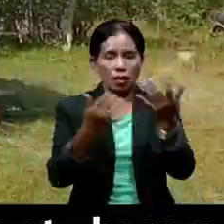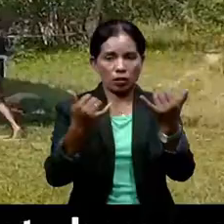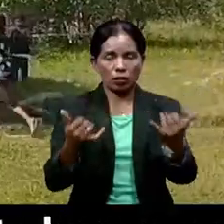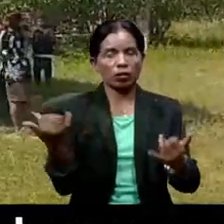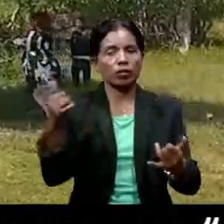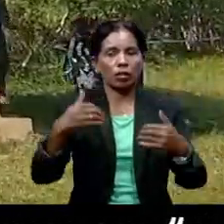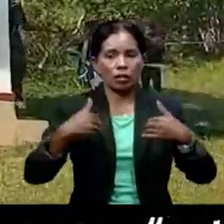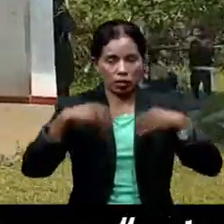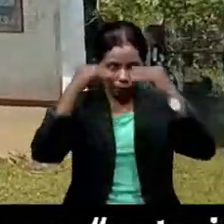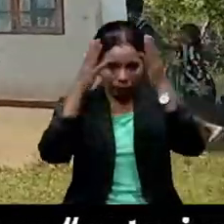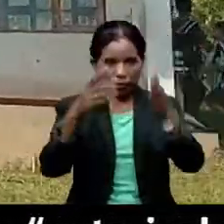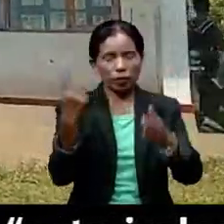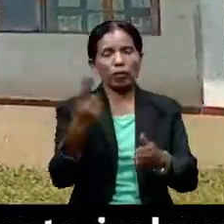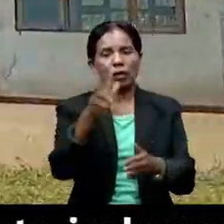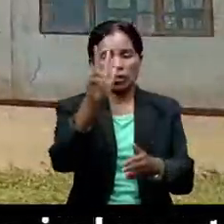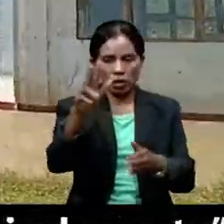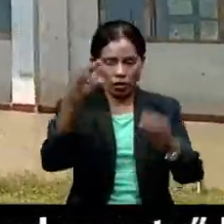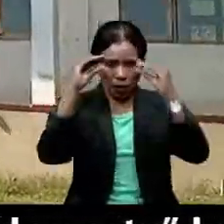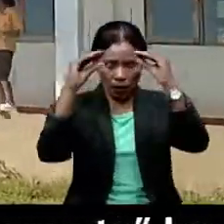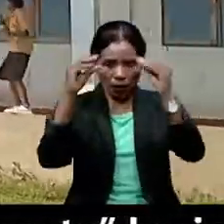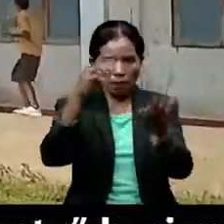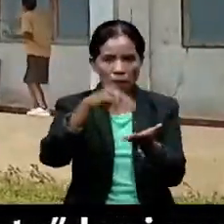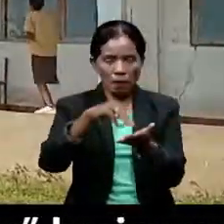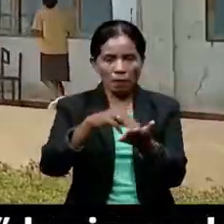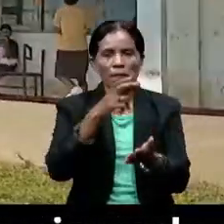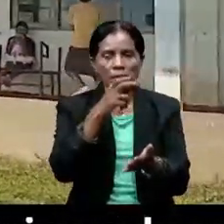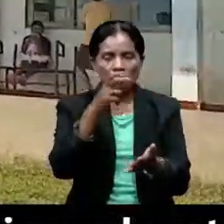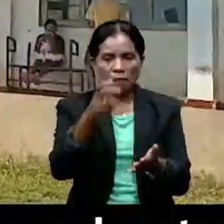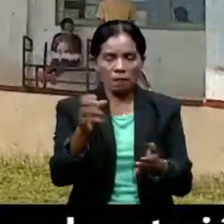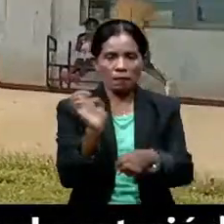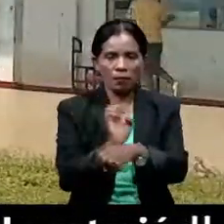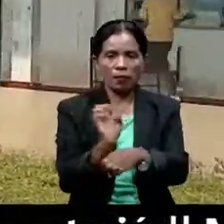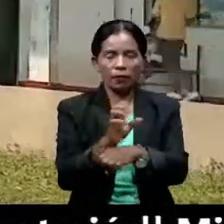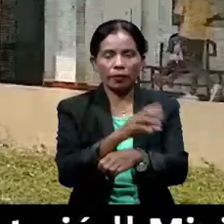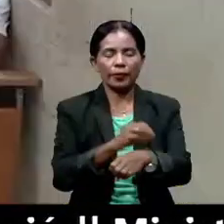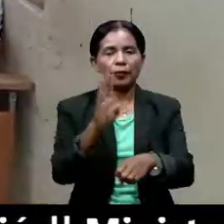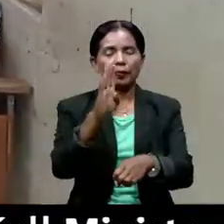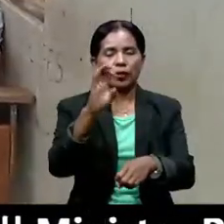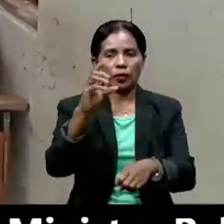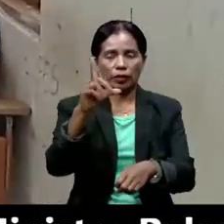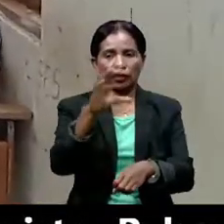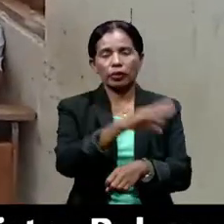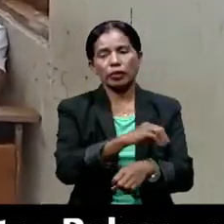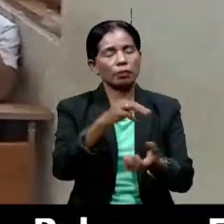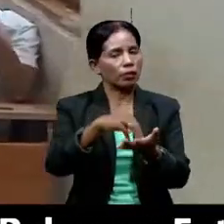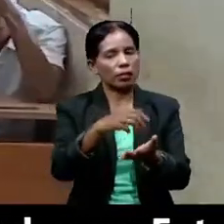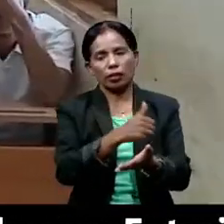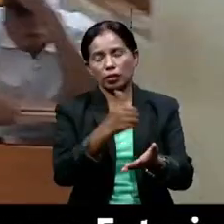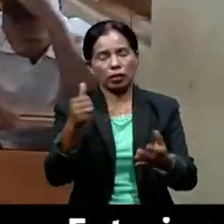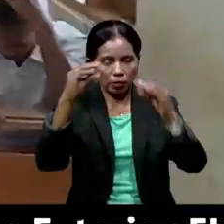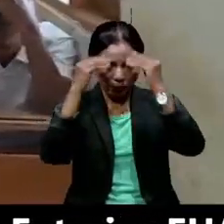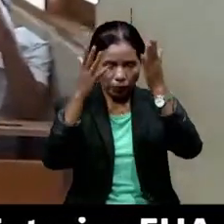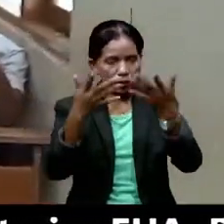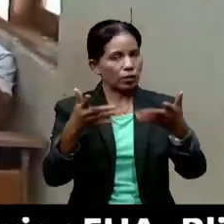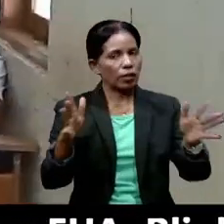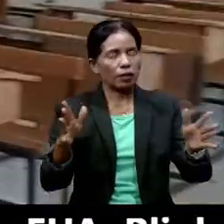ia profesor nain tolu deit, nebe makanorin materia portugues, ekonomia no biologia, ba materia seluk profesor laiha nune